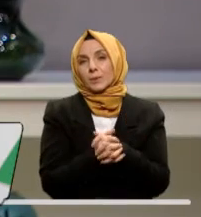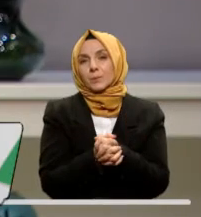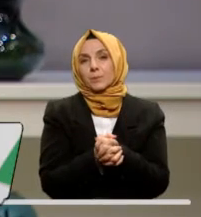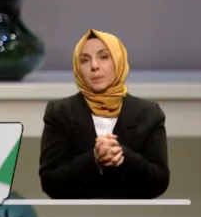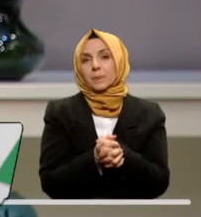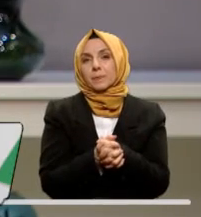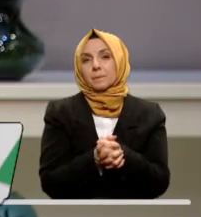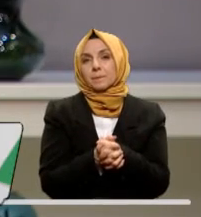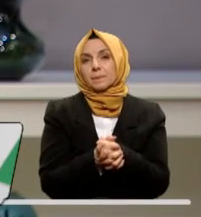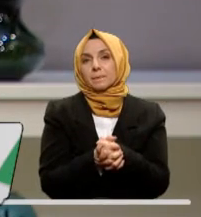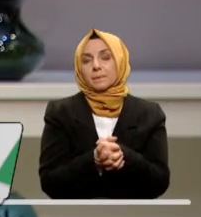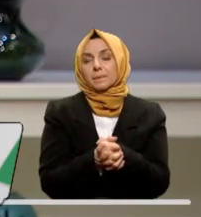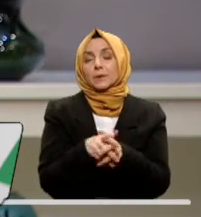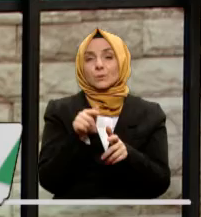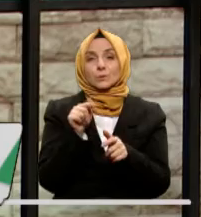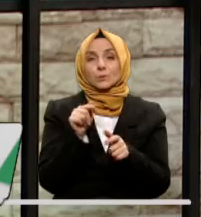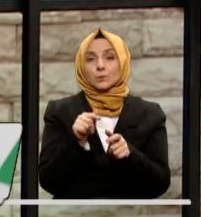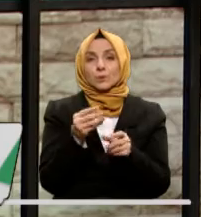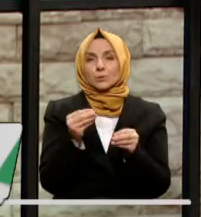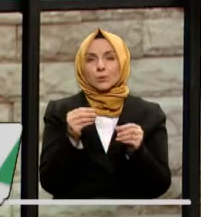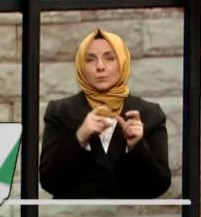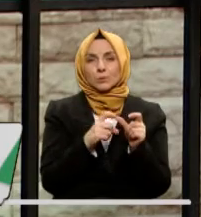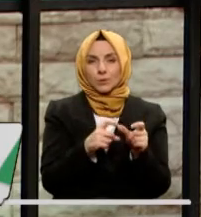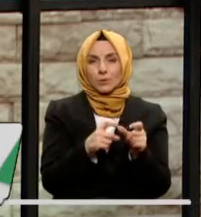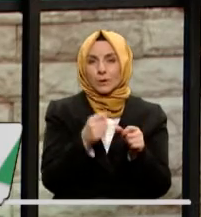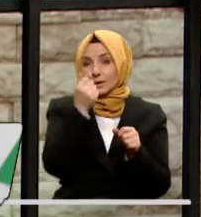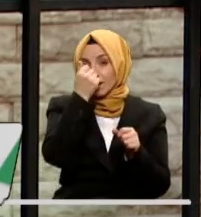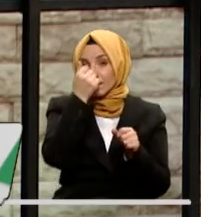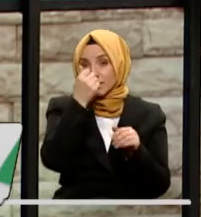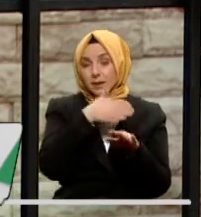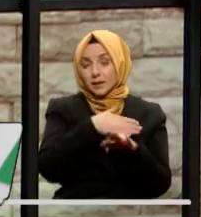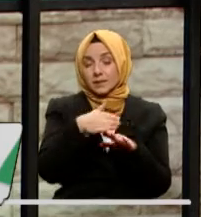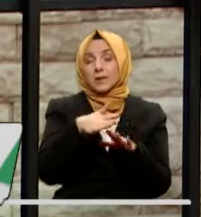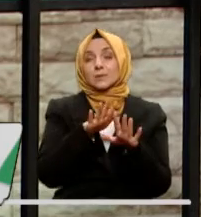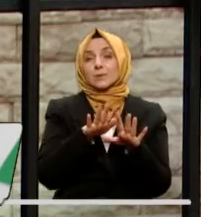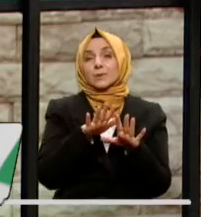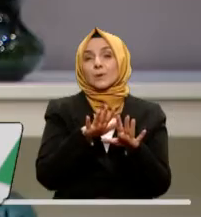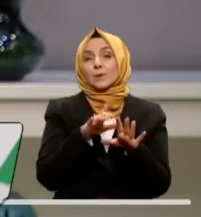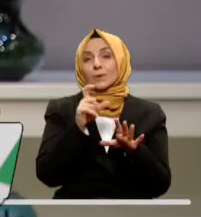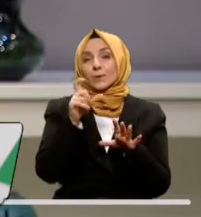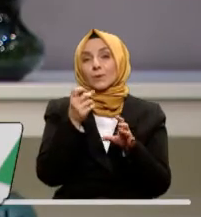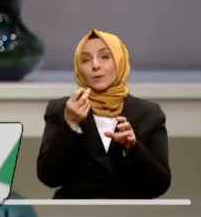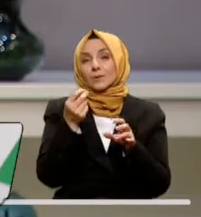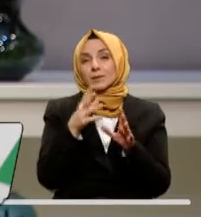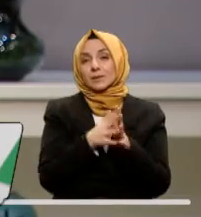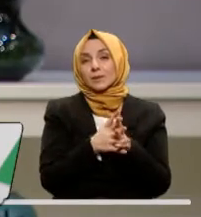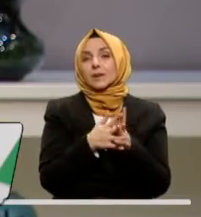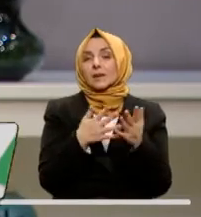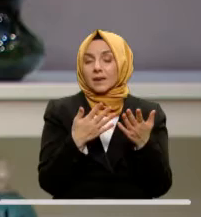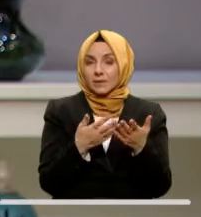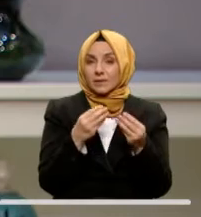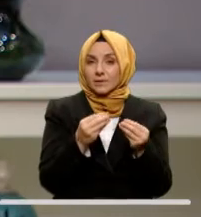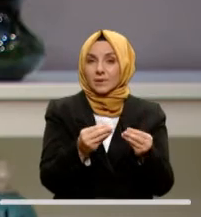lütfen şey de çok zorluyordu kanla geçmiyor komut Tamam Evet bu da şimdi bilmiyoruz Belki yani